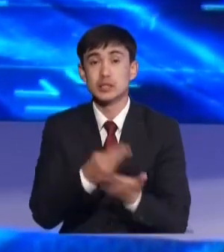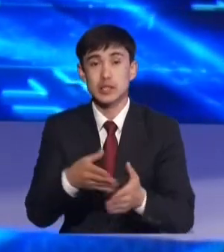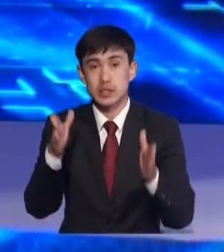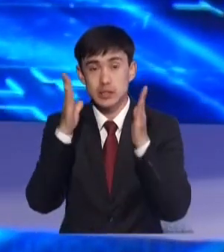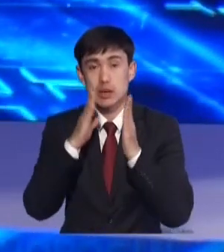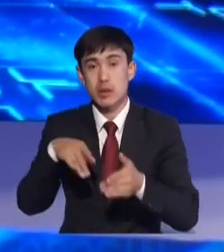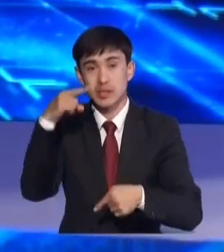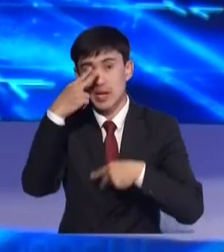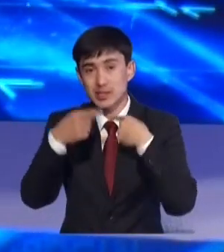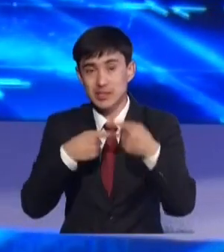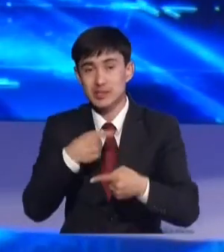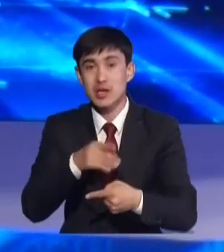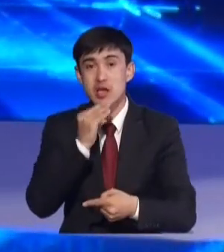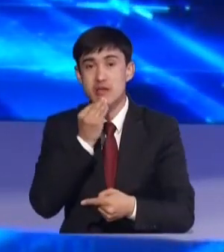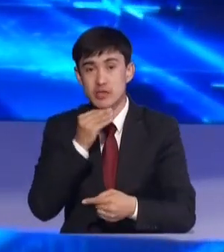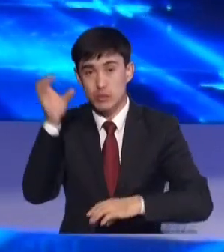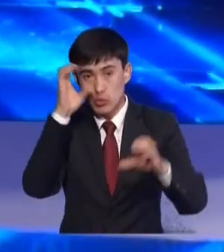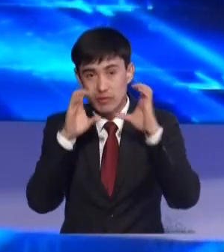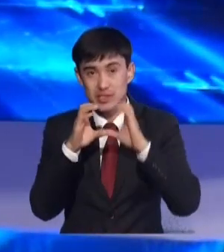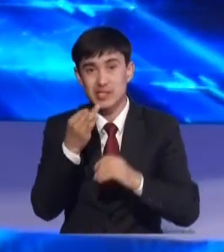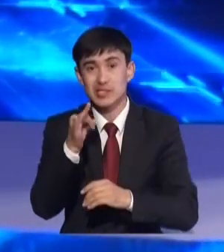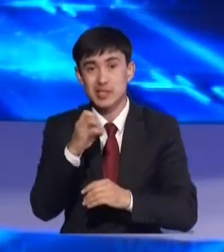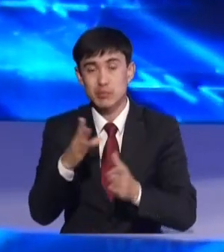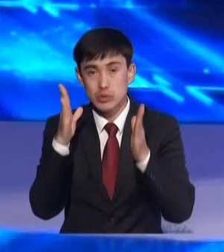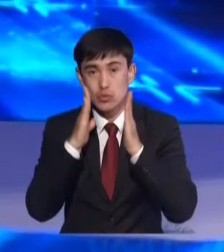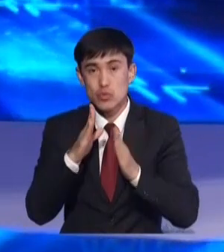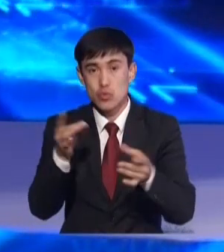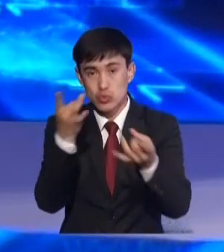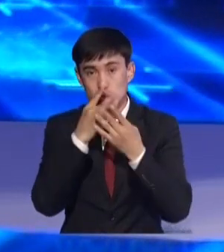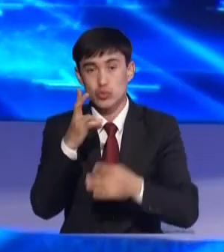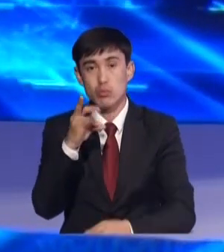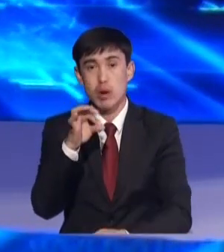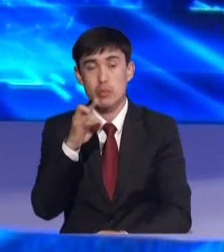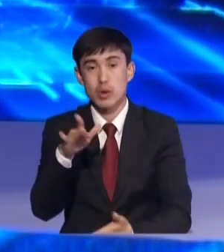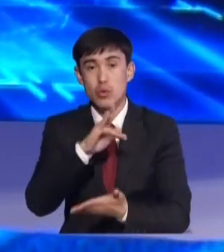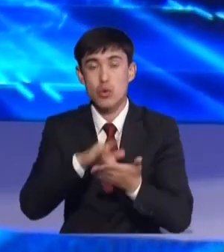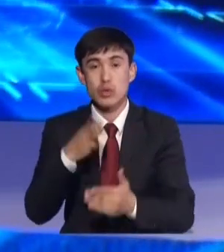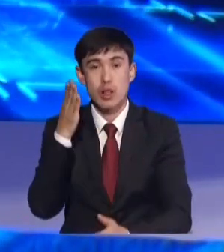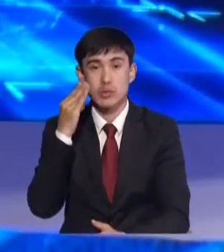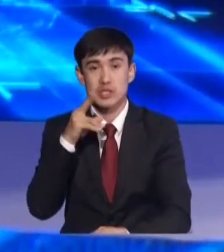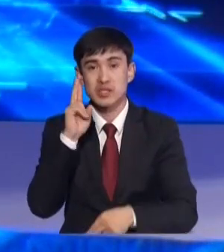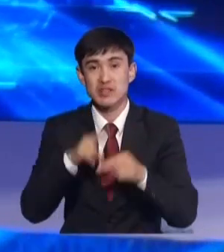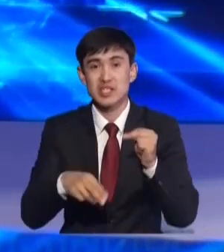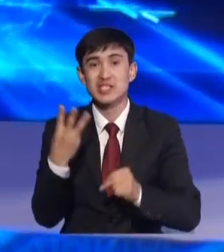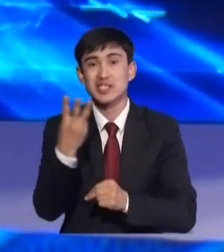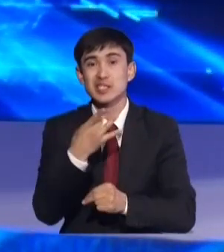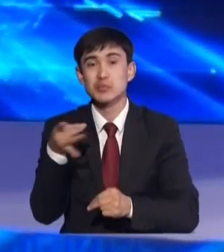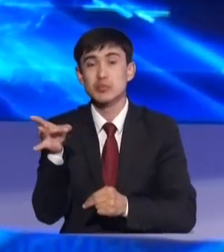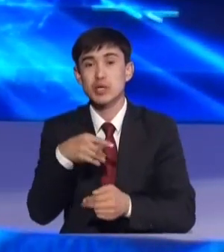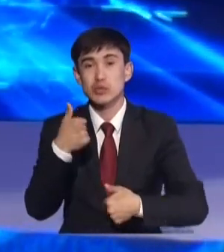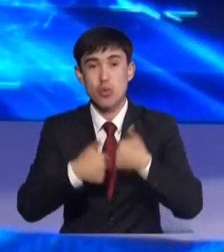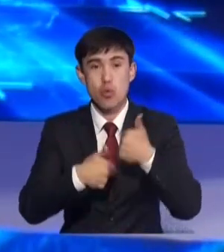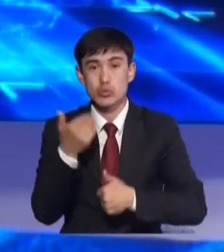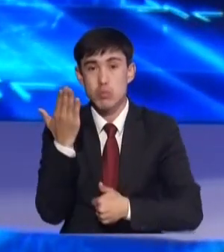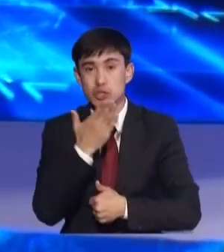Ценность ислама и традиции. В Египетском университете исламской культуры Нур-Мубарак города Алматы завершился третий